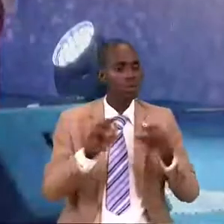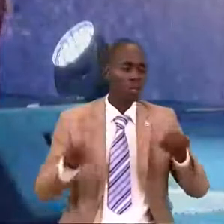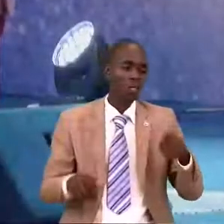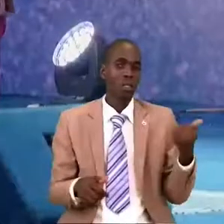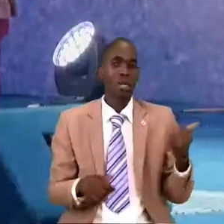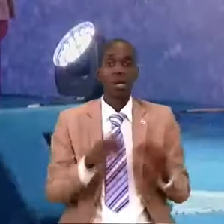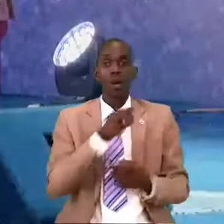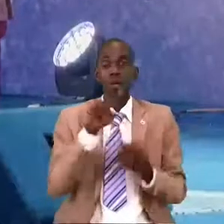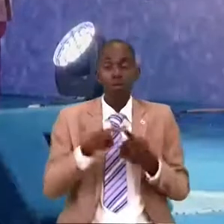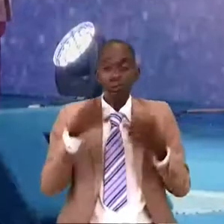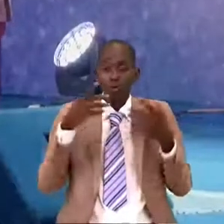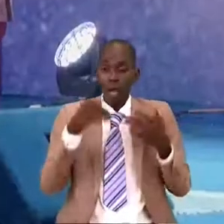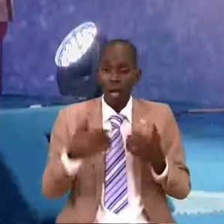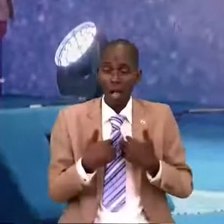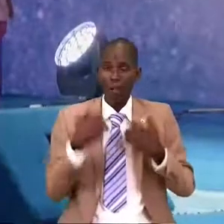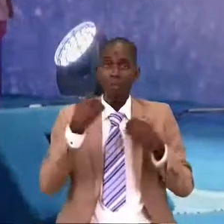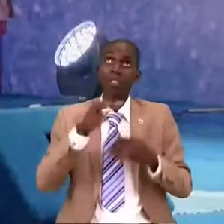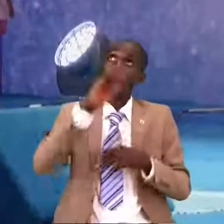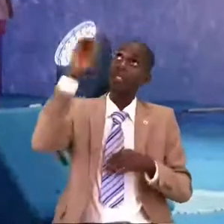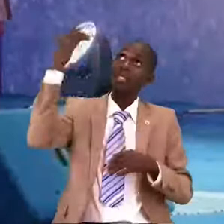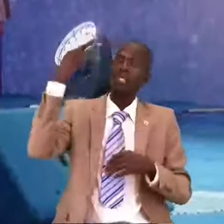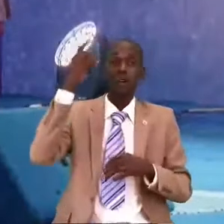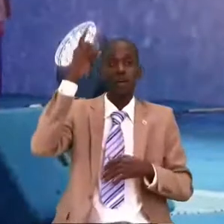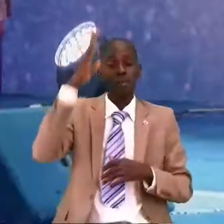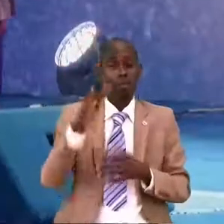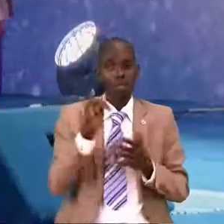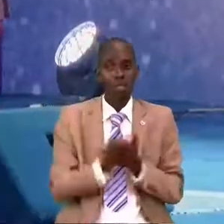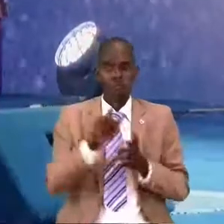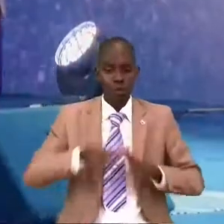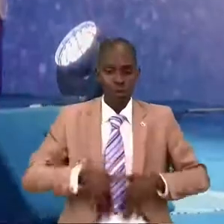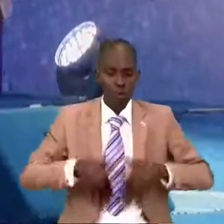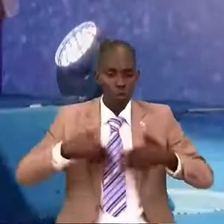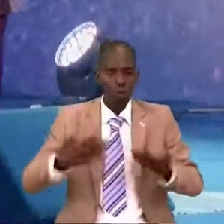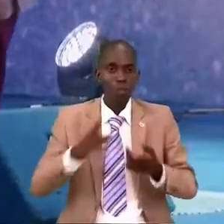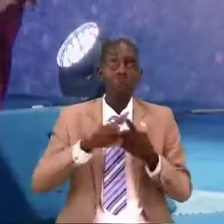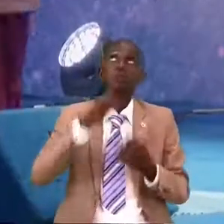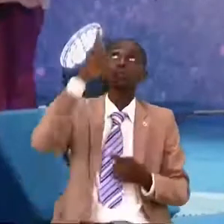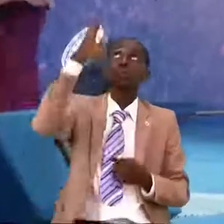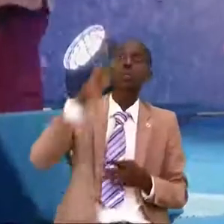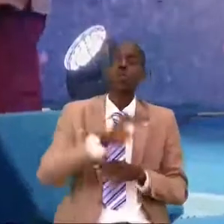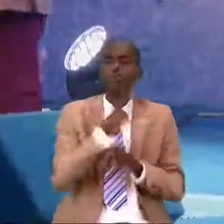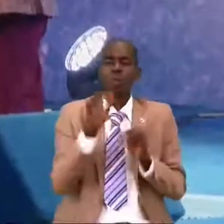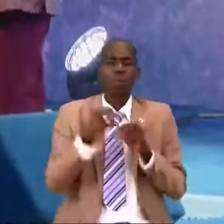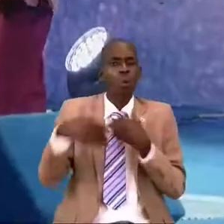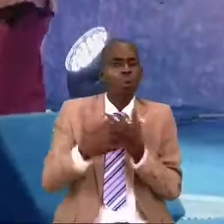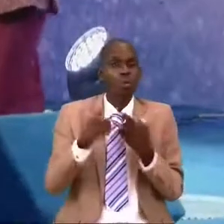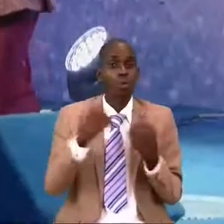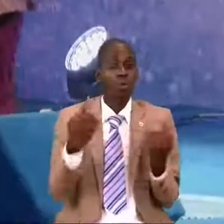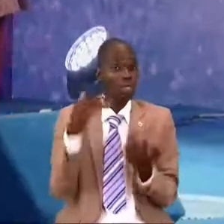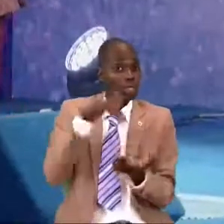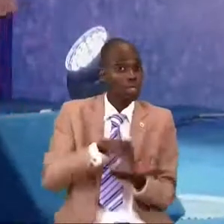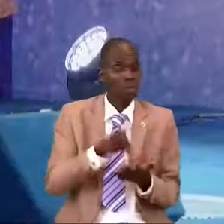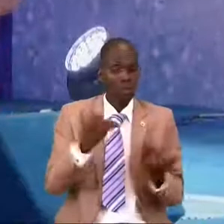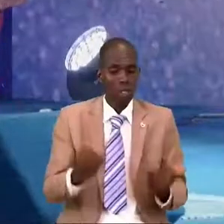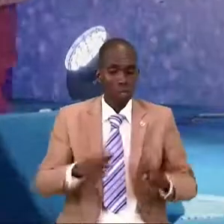Dieu, et tu ne retournes plus dans ces choses, et tu confesses à l'homme, et tu ne retournes pas vers un homme ou un autre